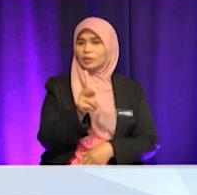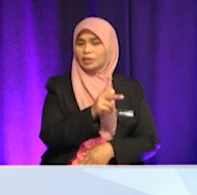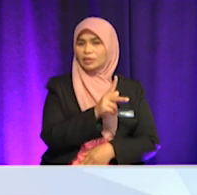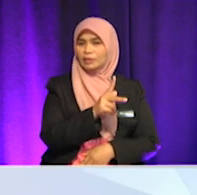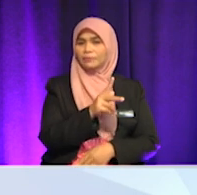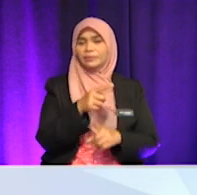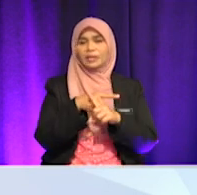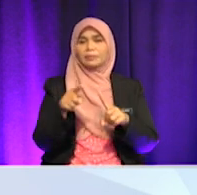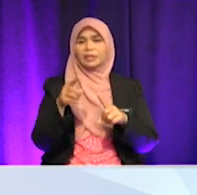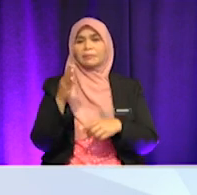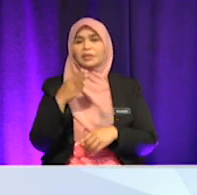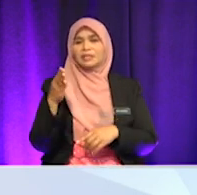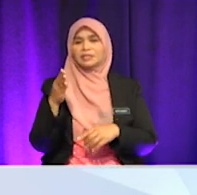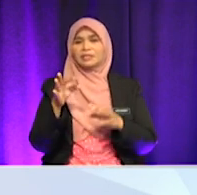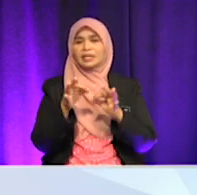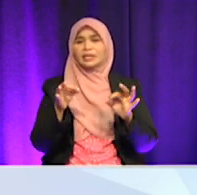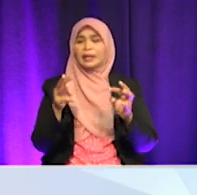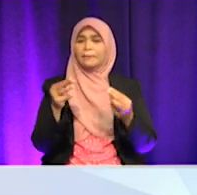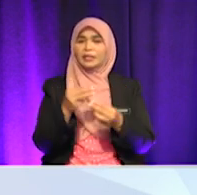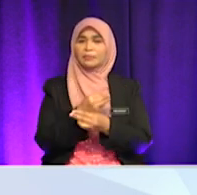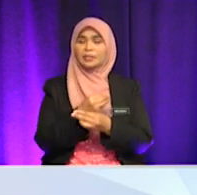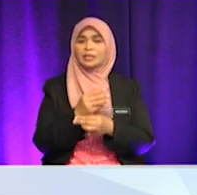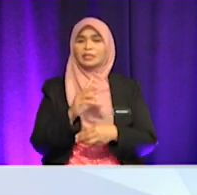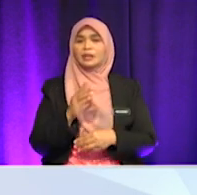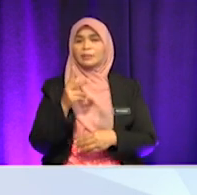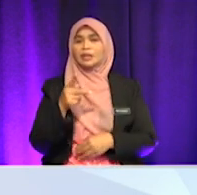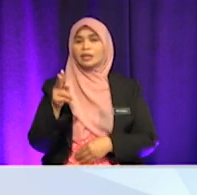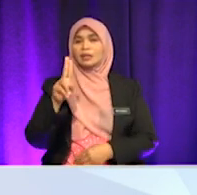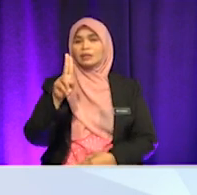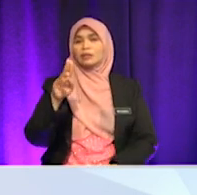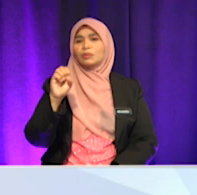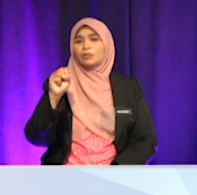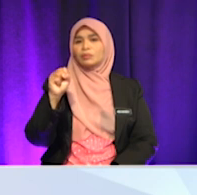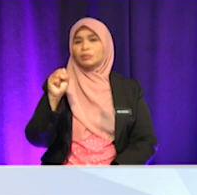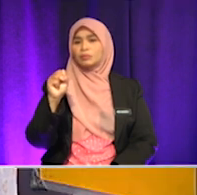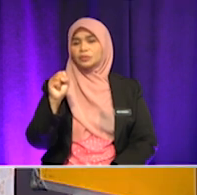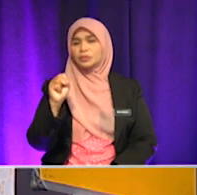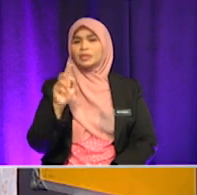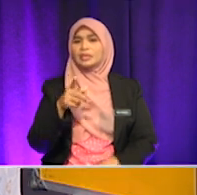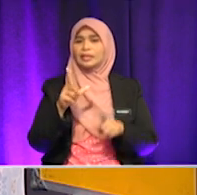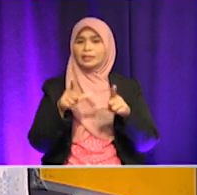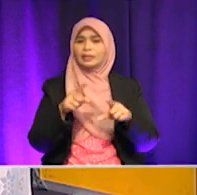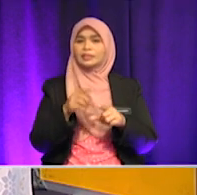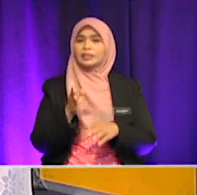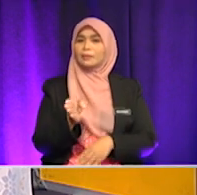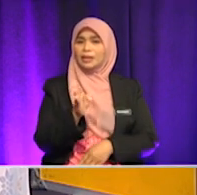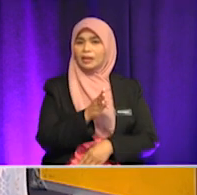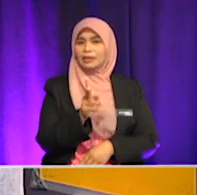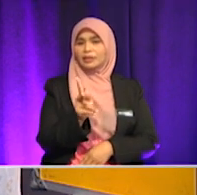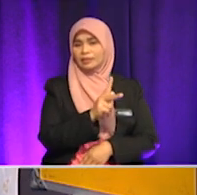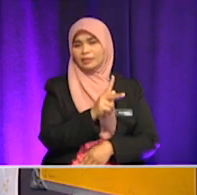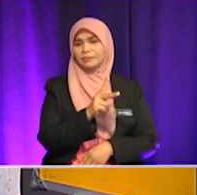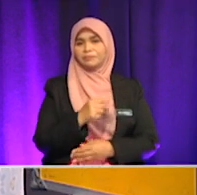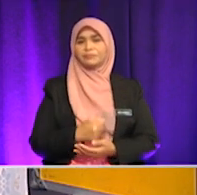dalam ayat matematik kita akan letakkan perkara rumus di sebelah kiri. Tapi tak ada masalah pun kalau kita nak letak di sebelah kanan ataupun